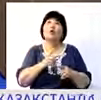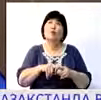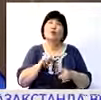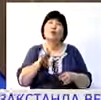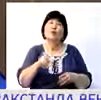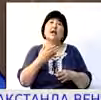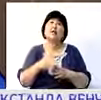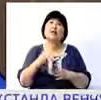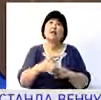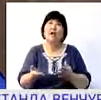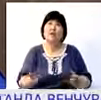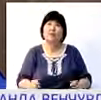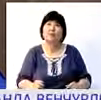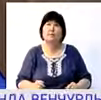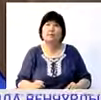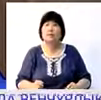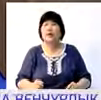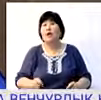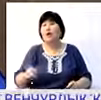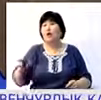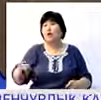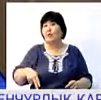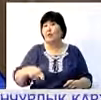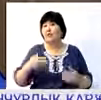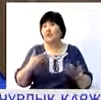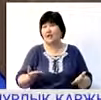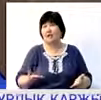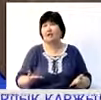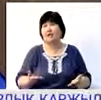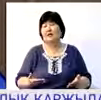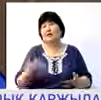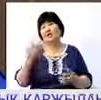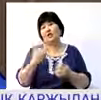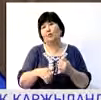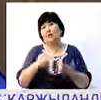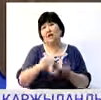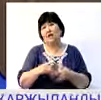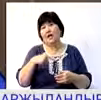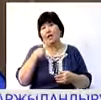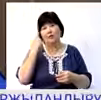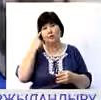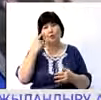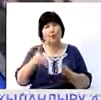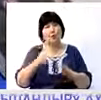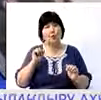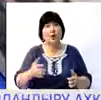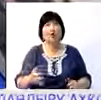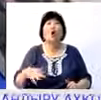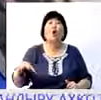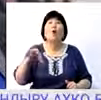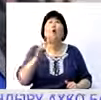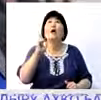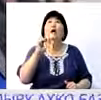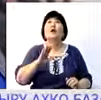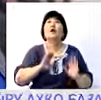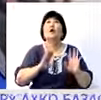осы саладағы басшылардың да немқұрайлы қарауы деп түсінуге болады. Облыс әкімінің